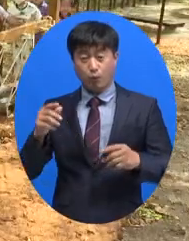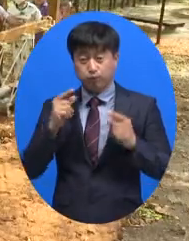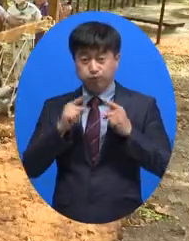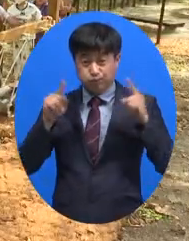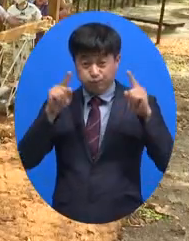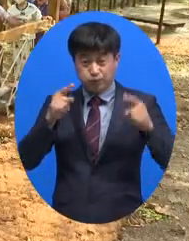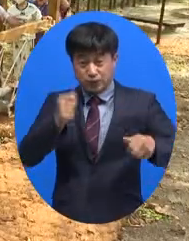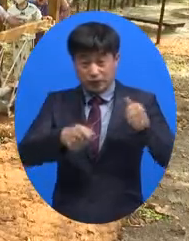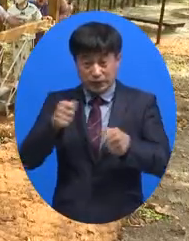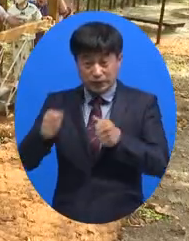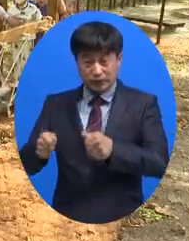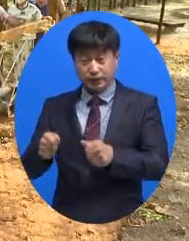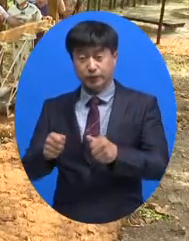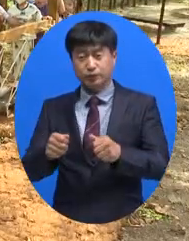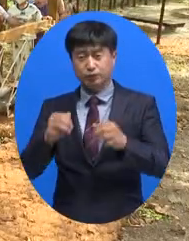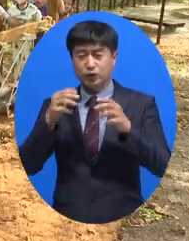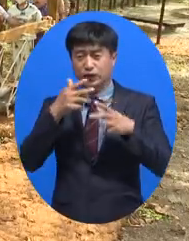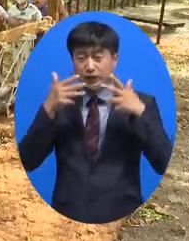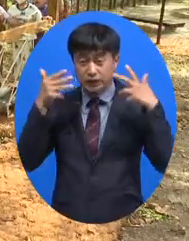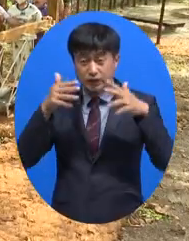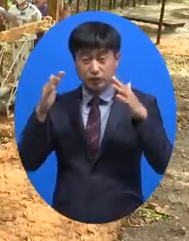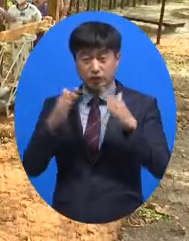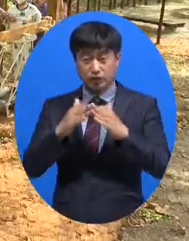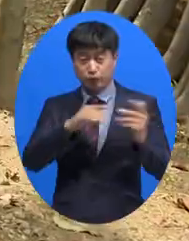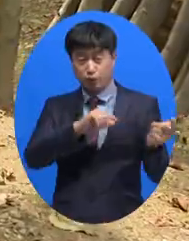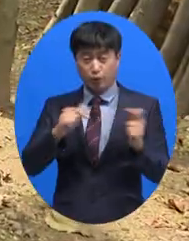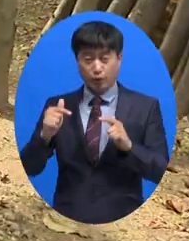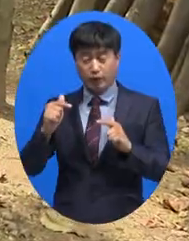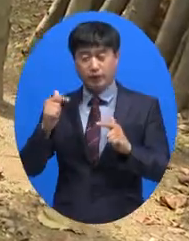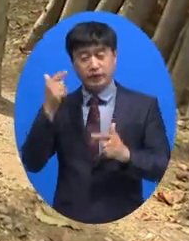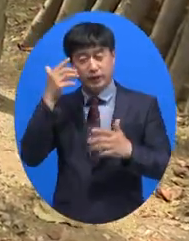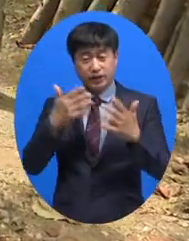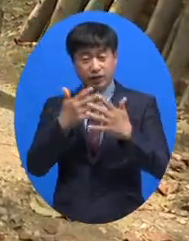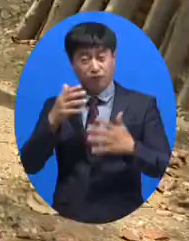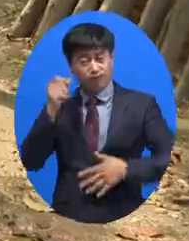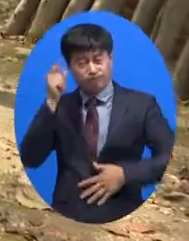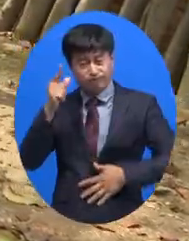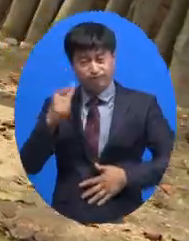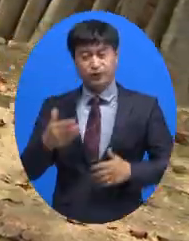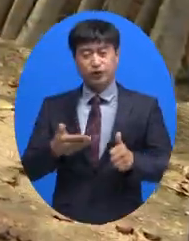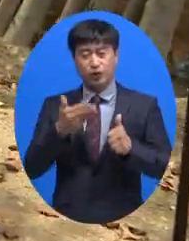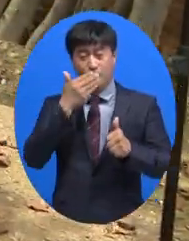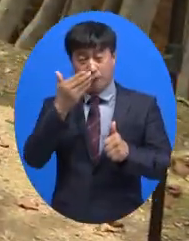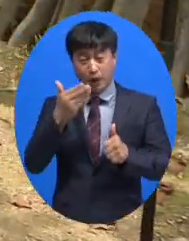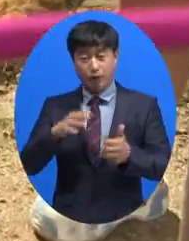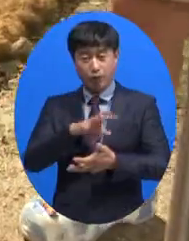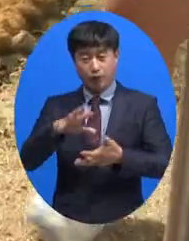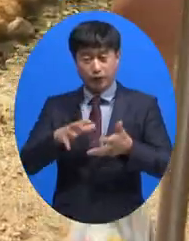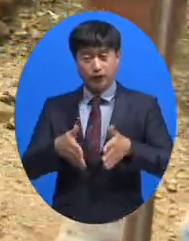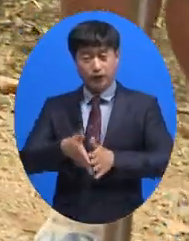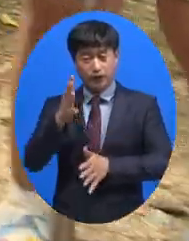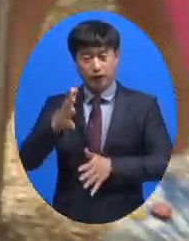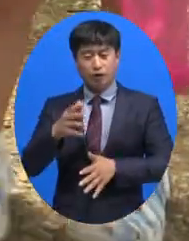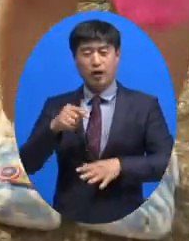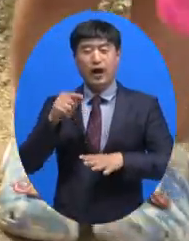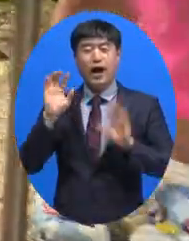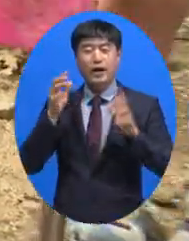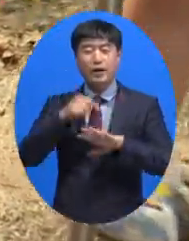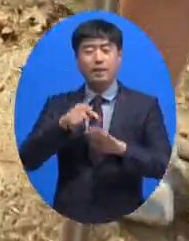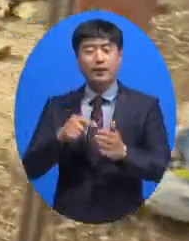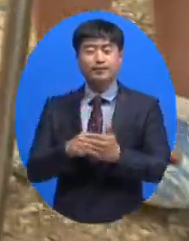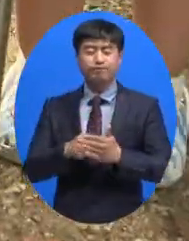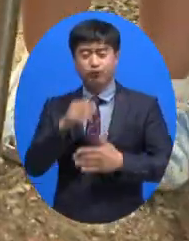집, 흔들다리 등 아이들의 상상력과 창의력을 키울 수 있는 다양한 놀이시설을 갖추고 있어